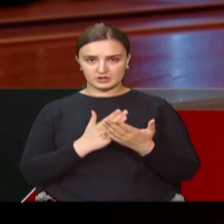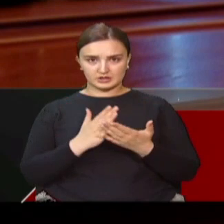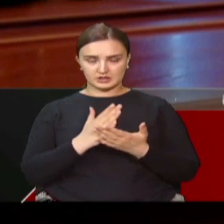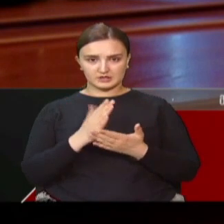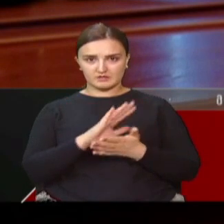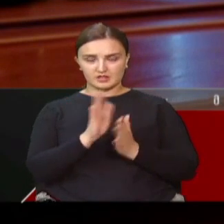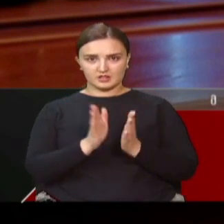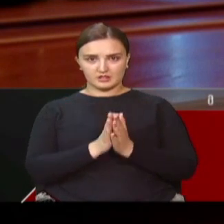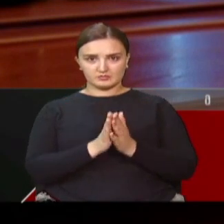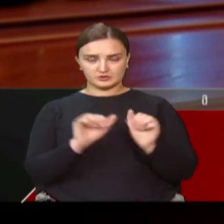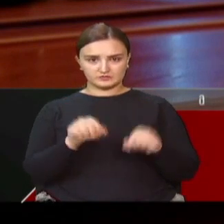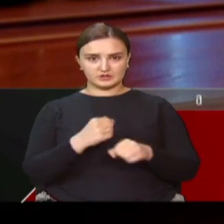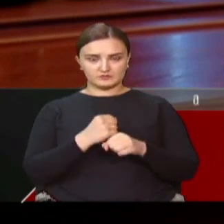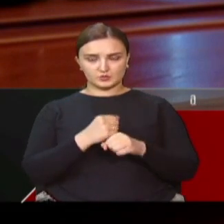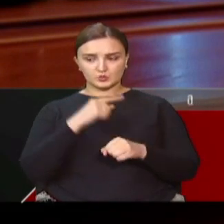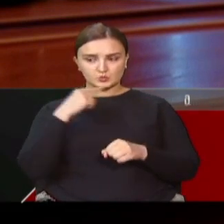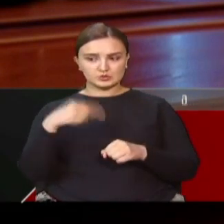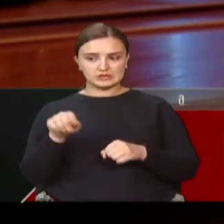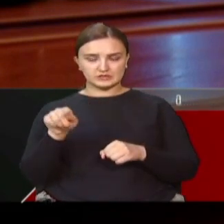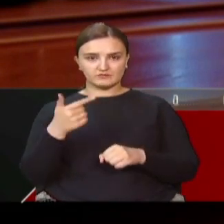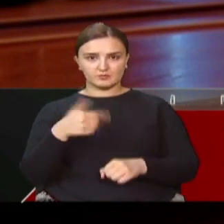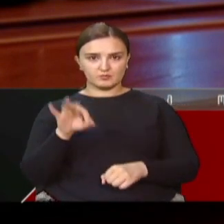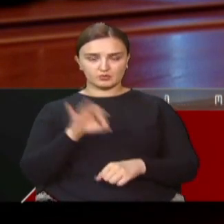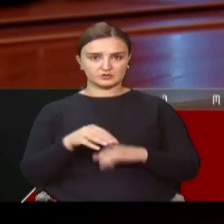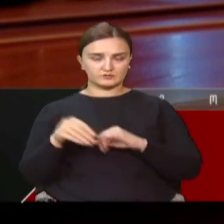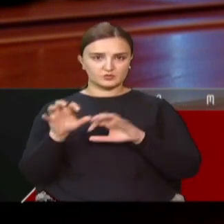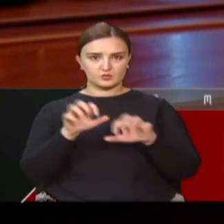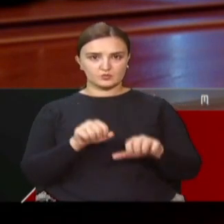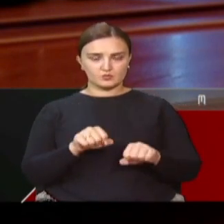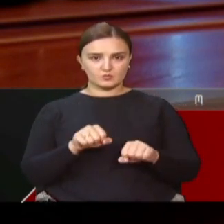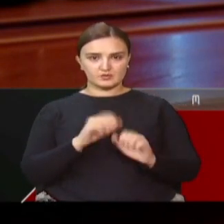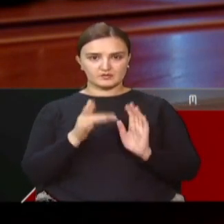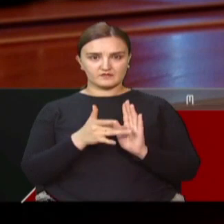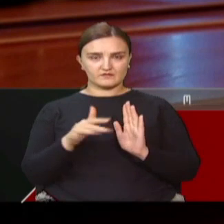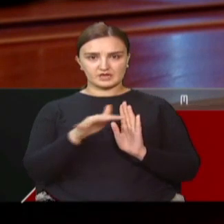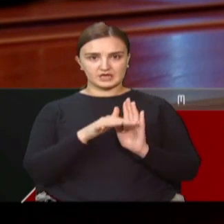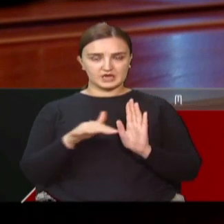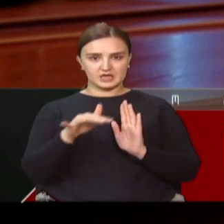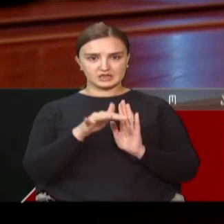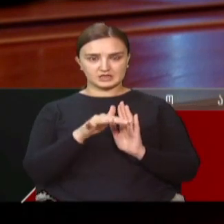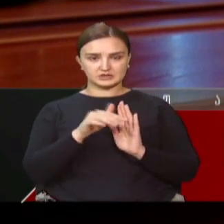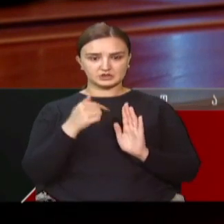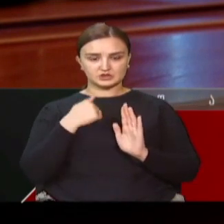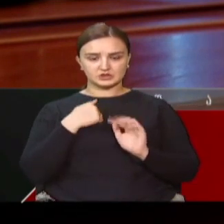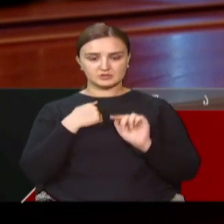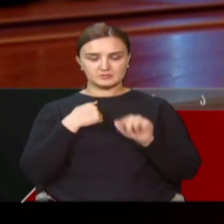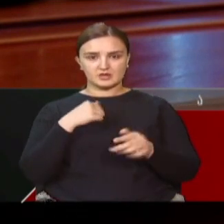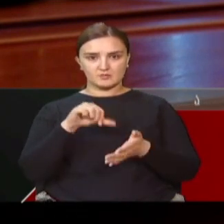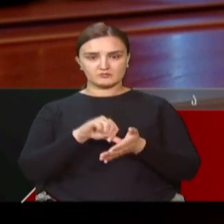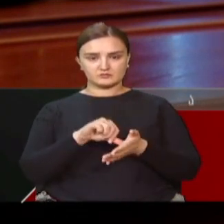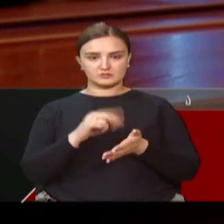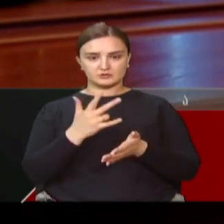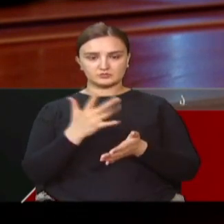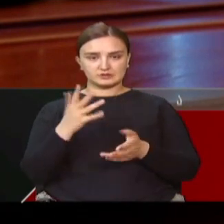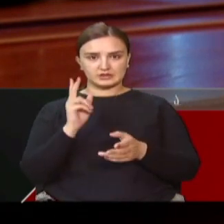შეგვიძლია ყველაფერი გავაკეთოთ რუსეთისგან ისედაც 20%-იან ოკუპირებულ ქვეყანას. როიძახის ჩემ წინ გამოსვლელი